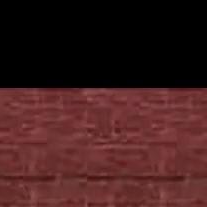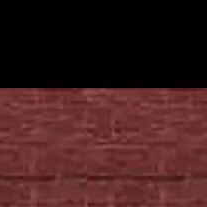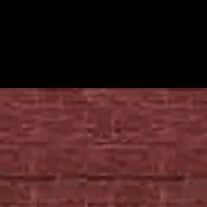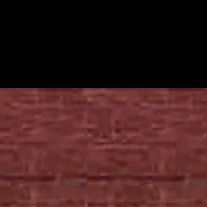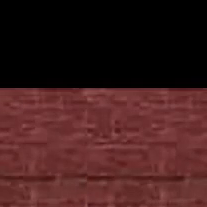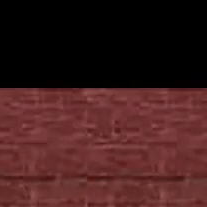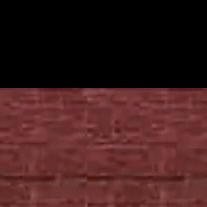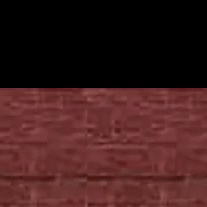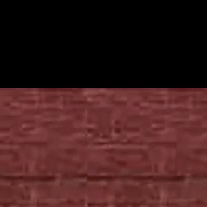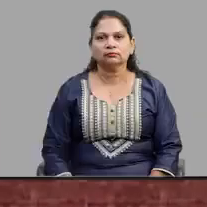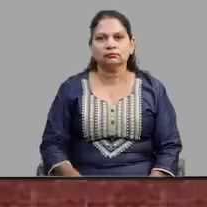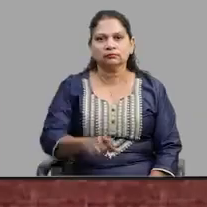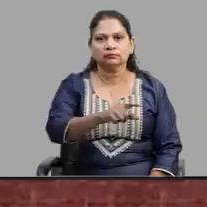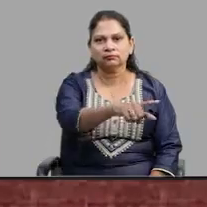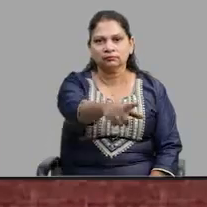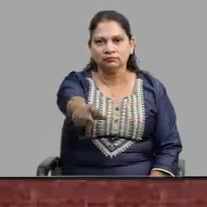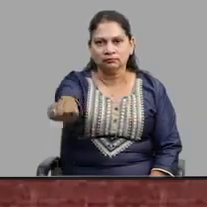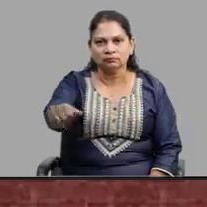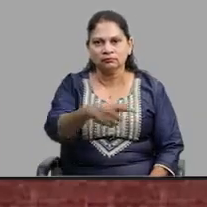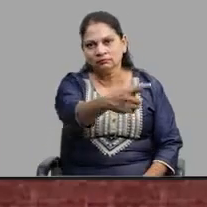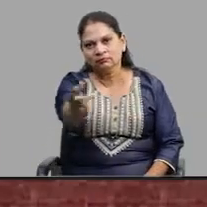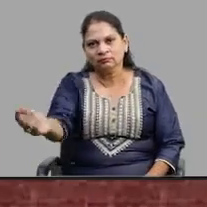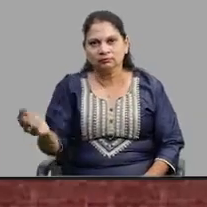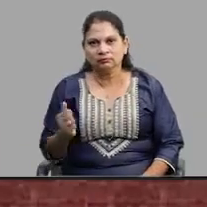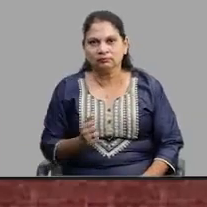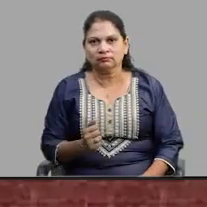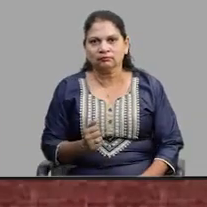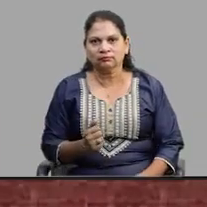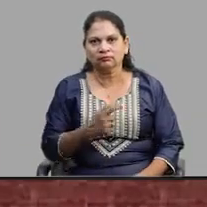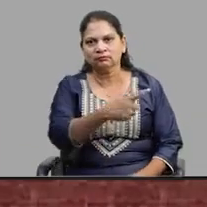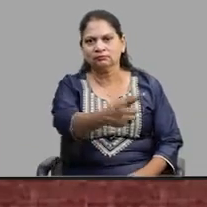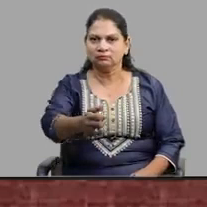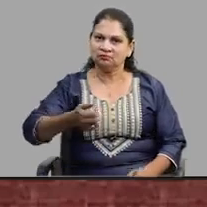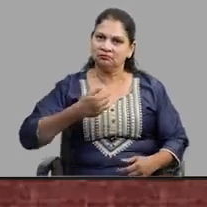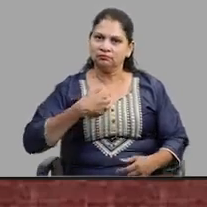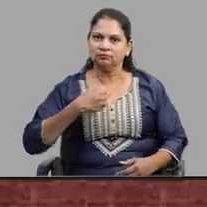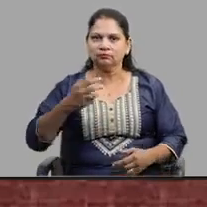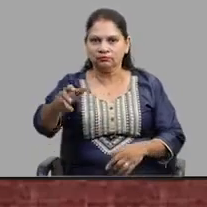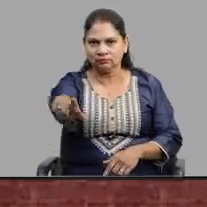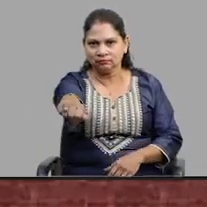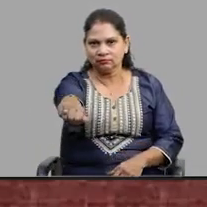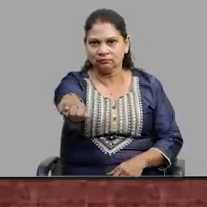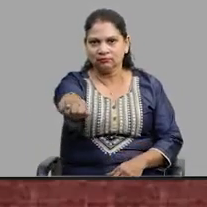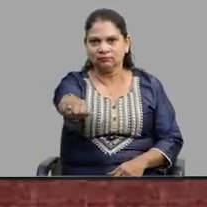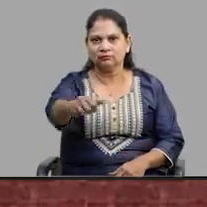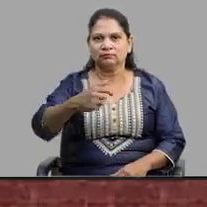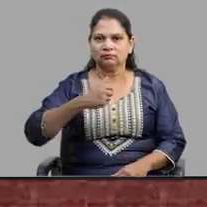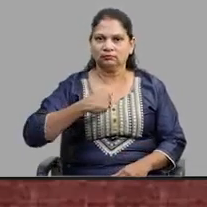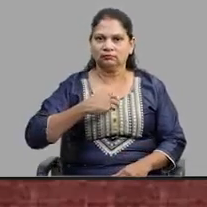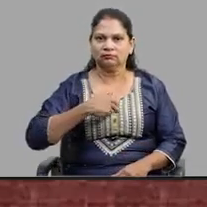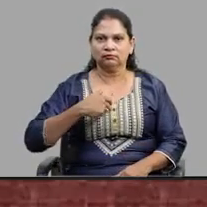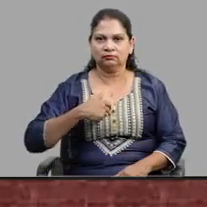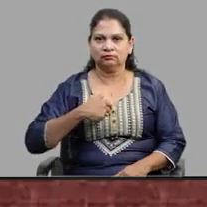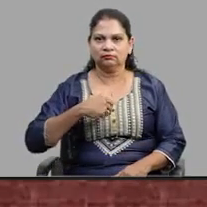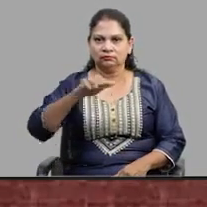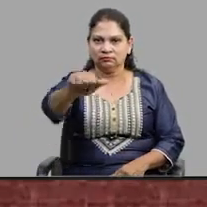एंट्री ऑफ यूथाइपन तपनाचार्य। हीरो तो हर कोई बनता रहता है, हर कोई चाहता है कि हीरो बने,